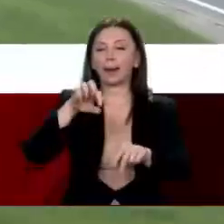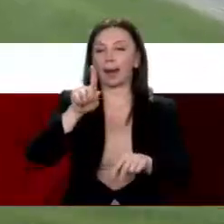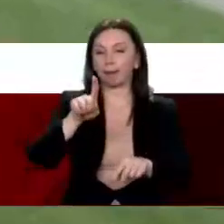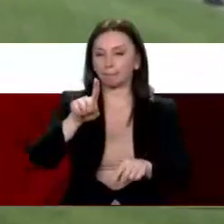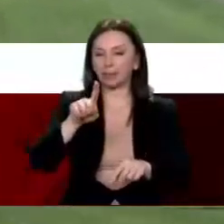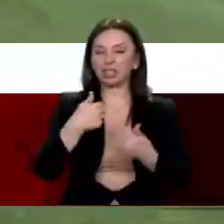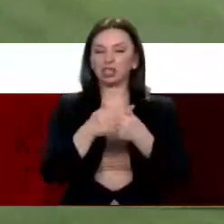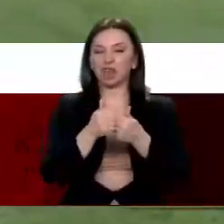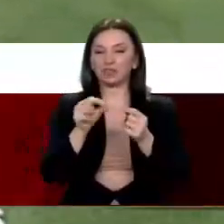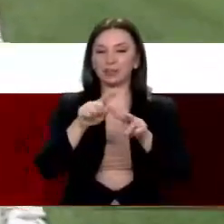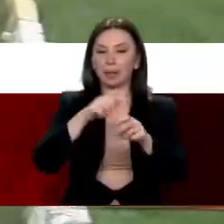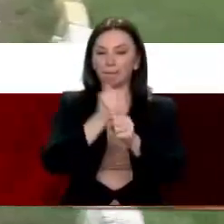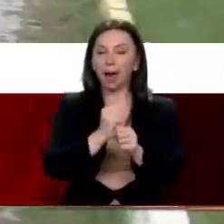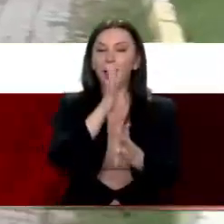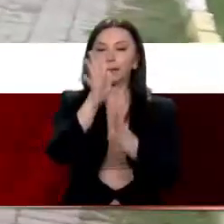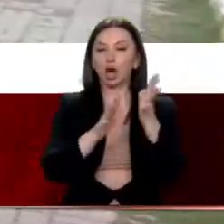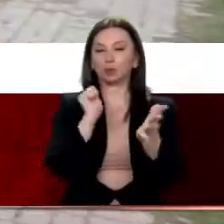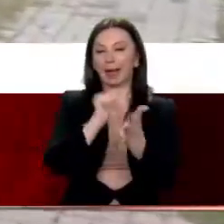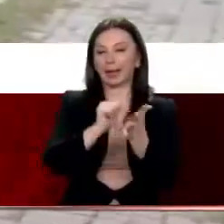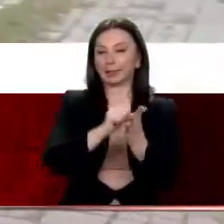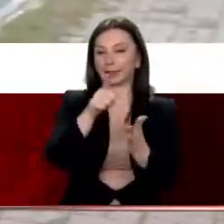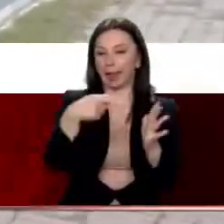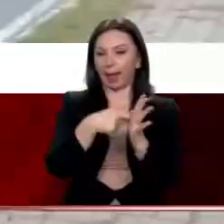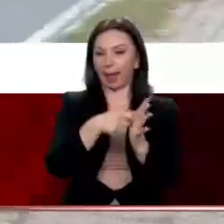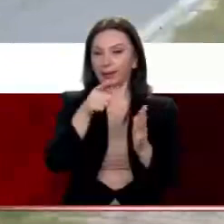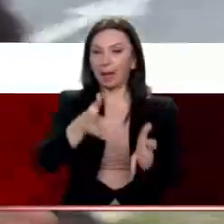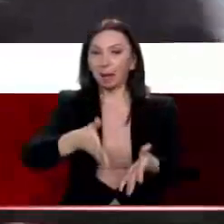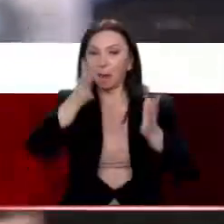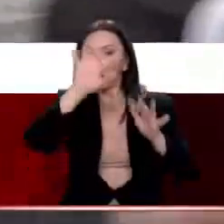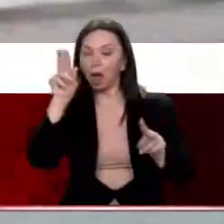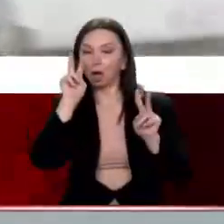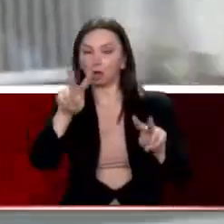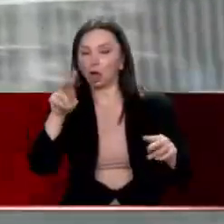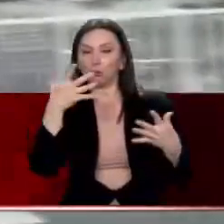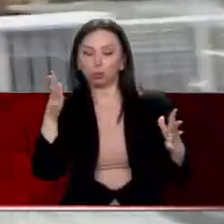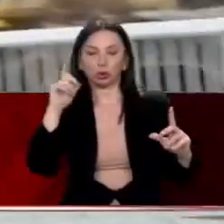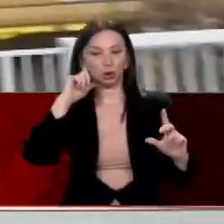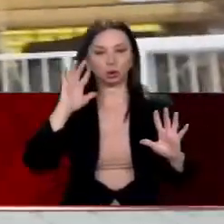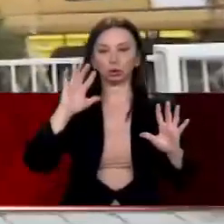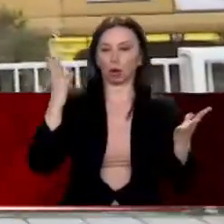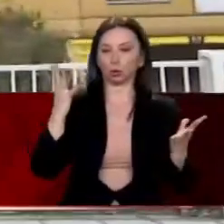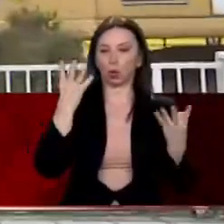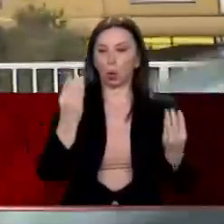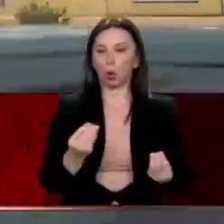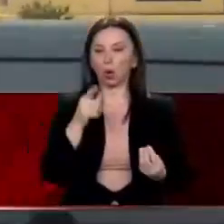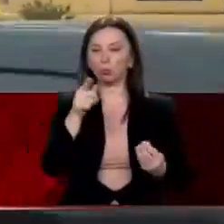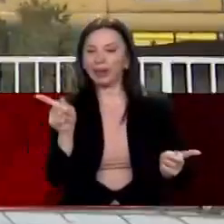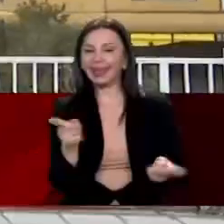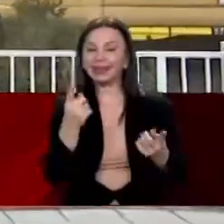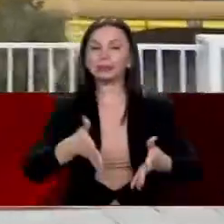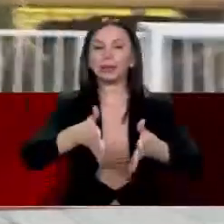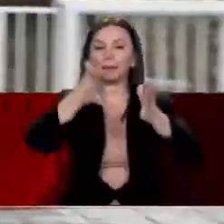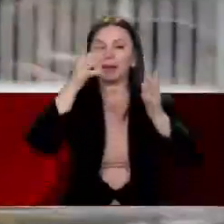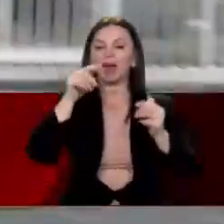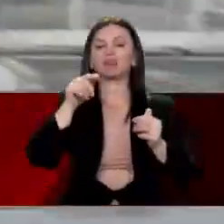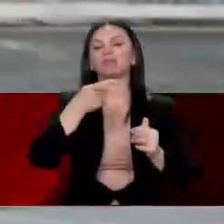ilk plazalarından olan Tercüman Gazetesi'nin olduğu o binayı görenler büyük bir şaşkınlıkla izliyor ve baka kalıyordu. İşte o ilginç bina şu anda